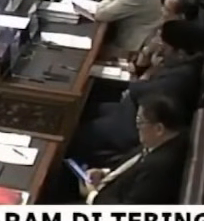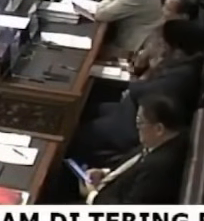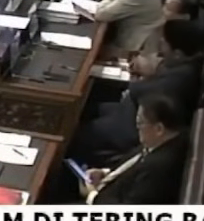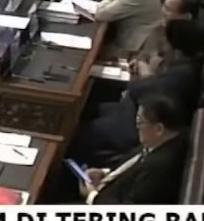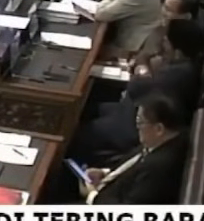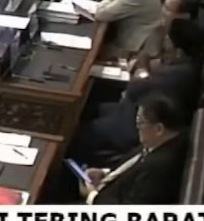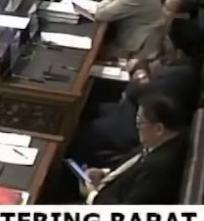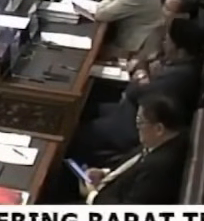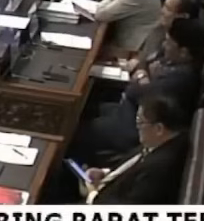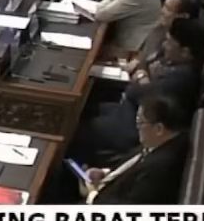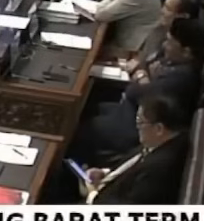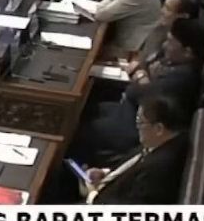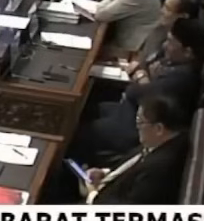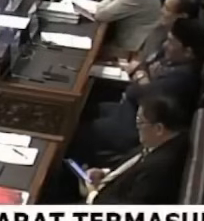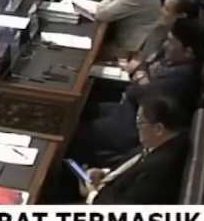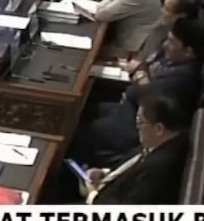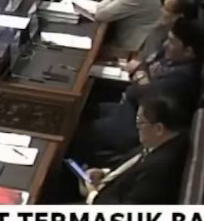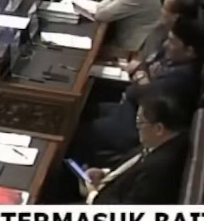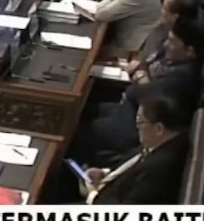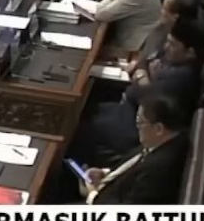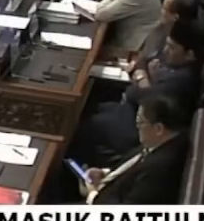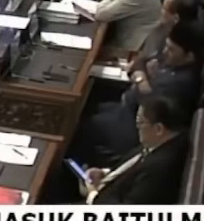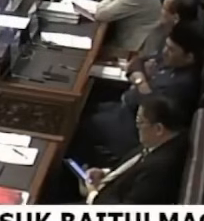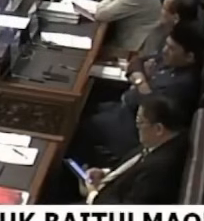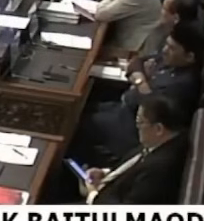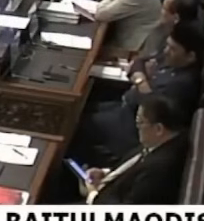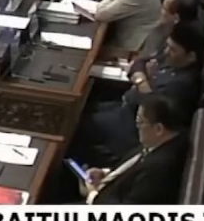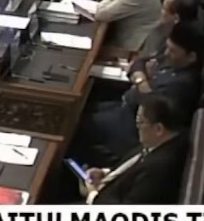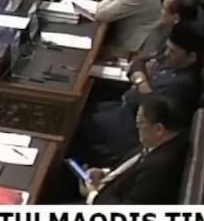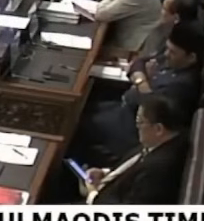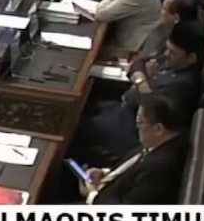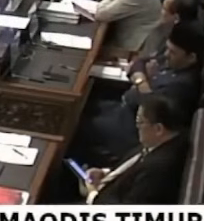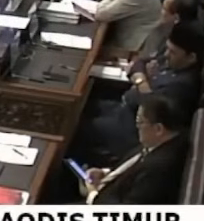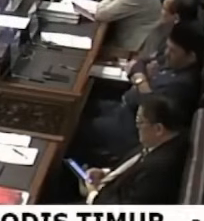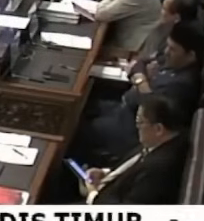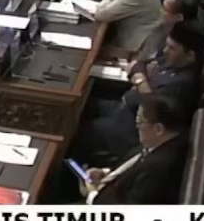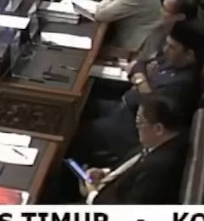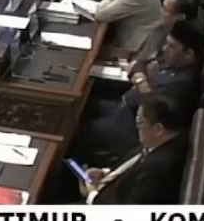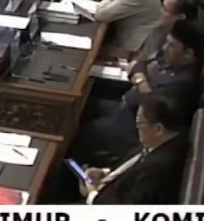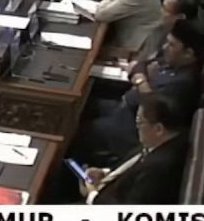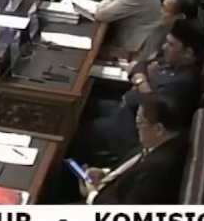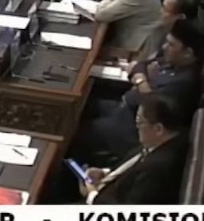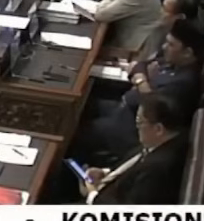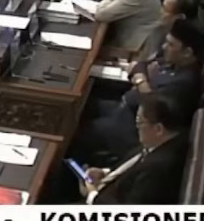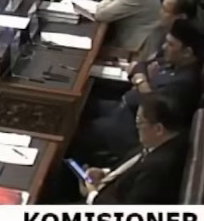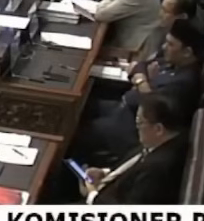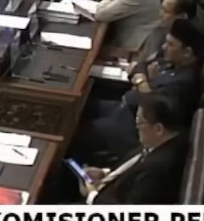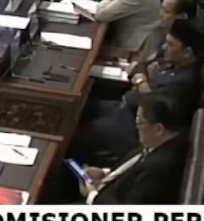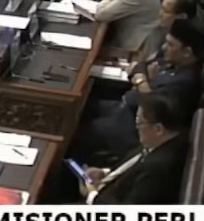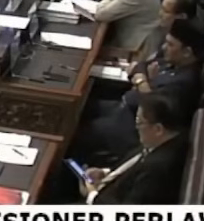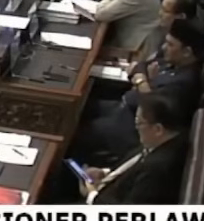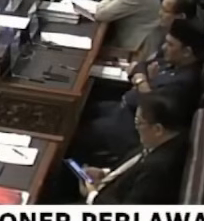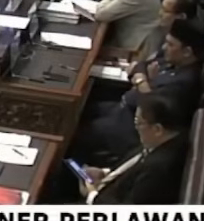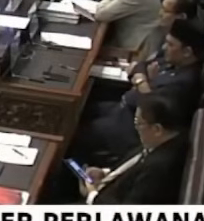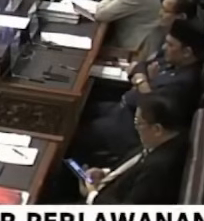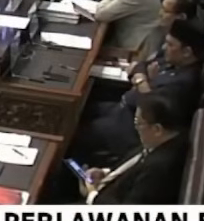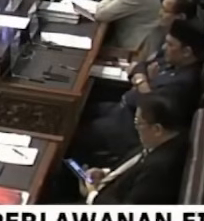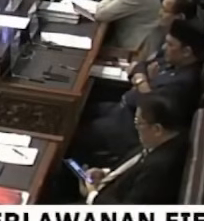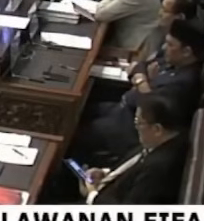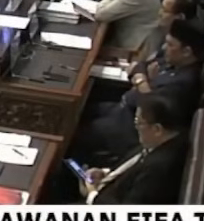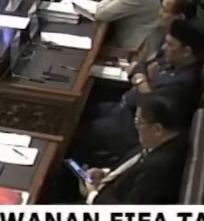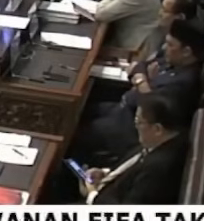senentiasa mencukupi pembesaran dan penaik tarafan kemudahan Pelabuhan akan dilaksanakan